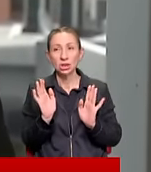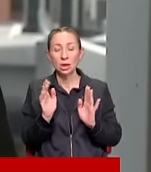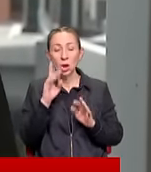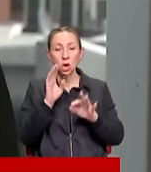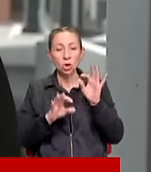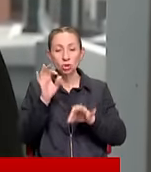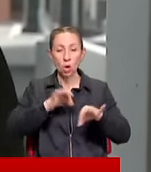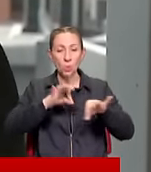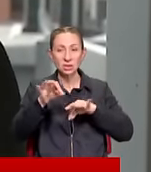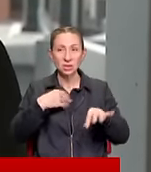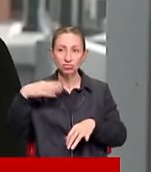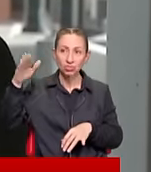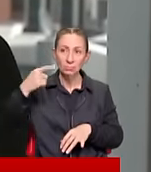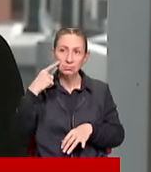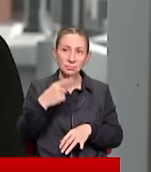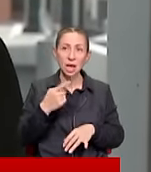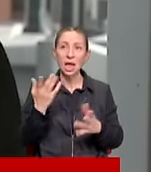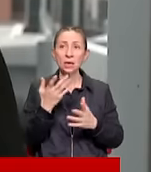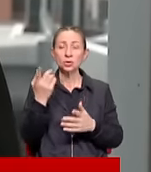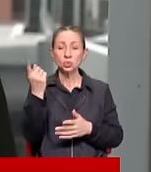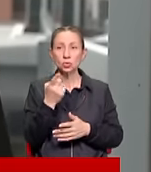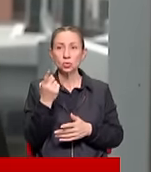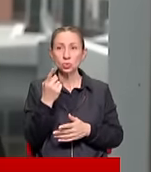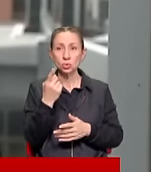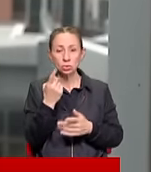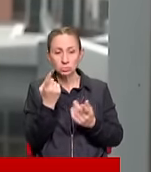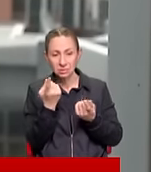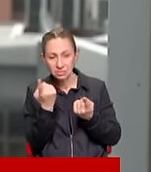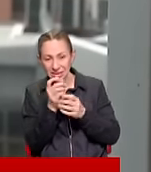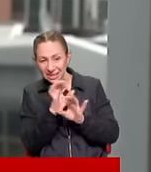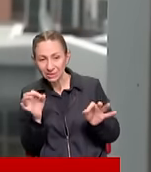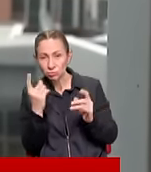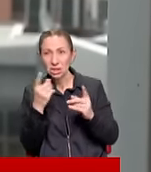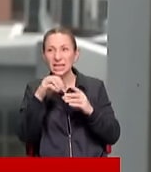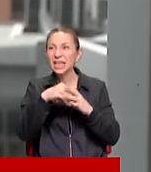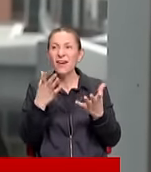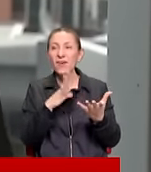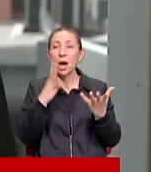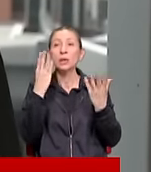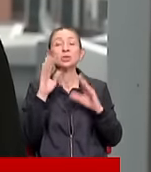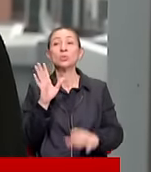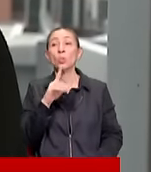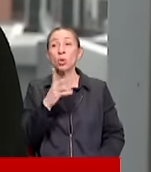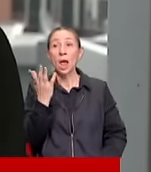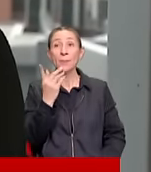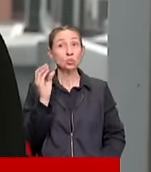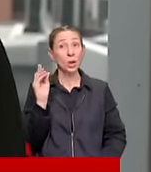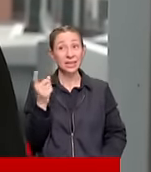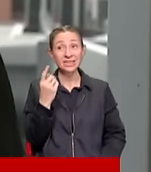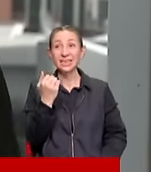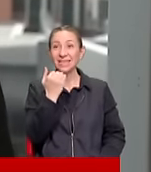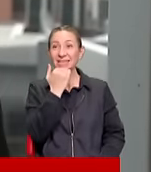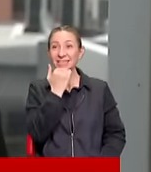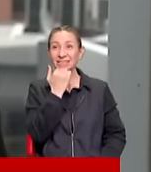kontrol mühendislerini çağırdığımda henüz bir yüzde pursantaj dahi veremiyorlar yani ne olduğunu. Ama buna rağmen çok ilginç,